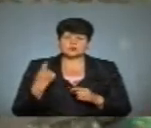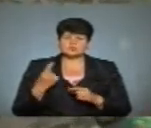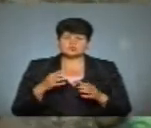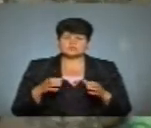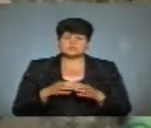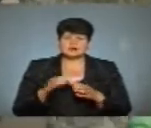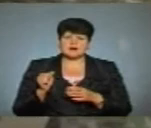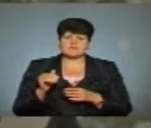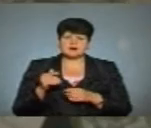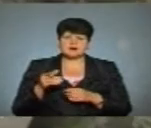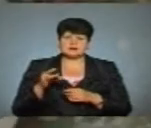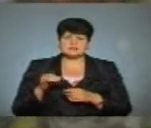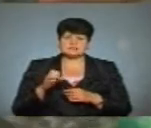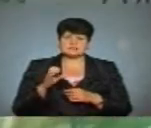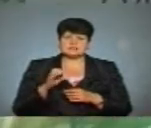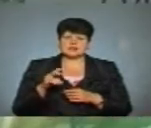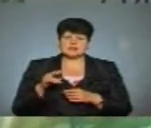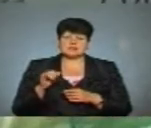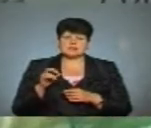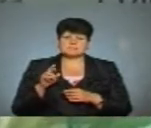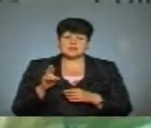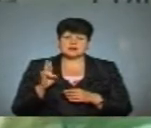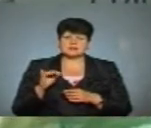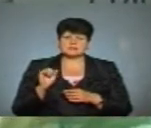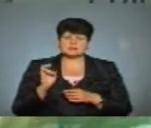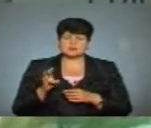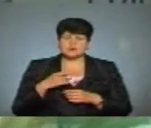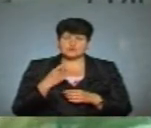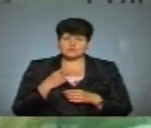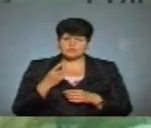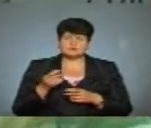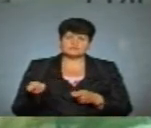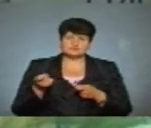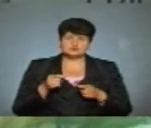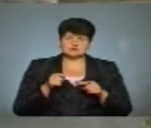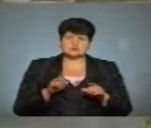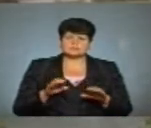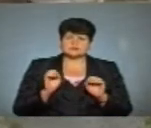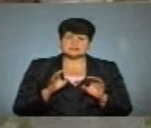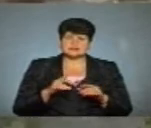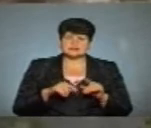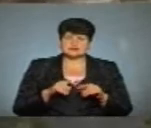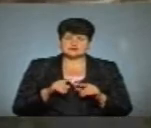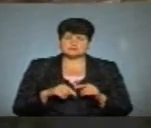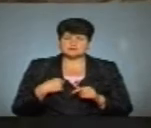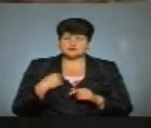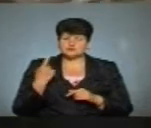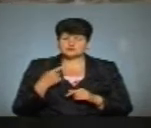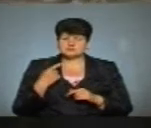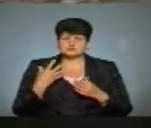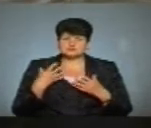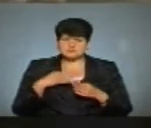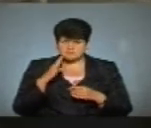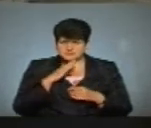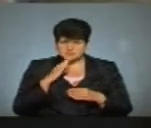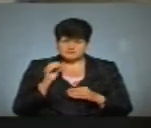ветеранів Афганістану Сергій Ліпянін каже, везуть також речі, які бійцям передали їхні рідні. Ми вже особисто батьки передають,